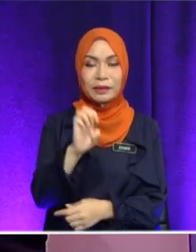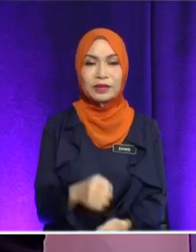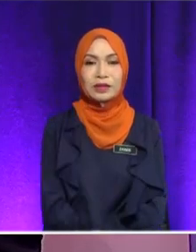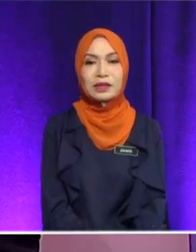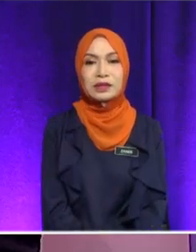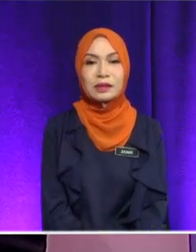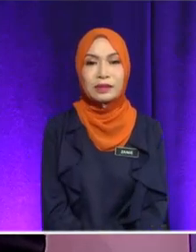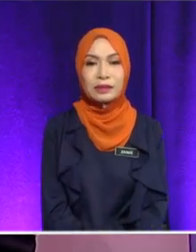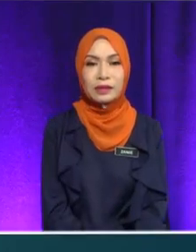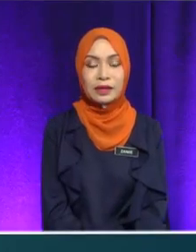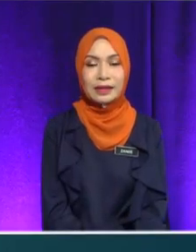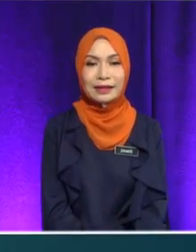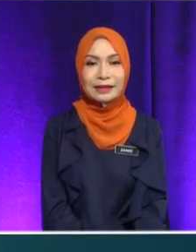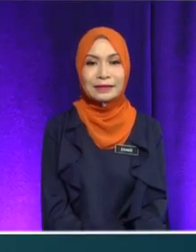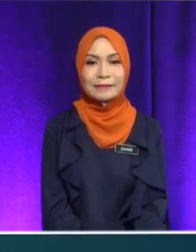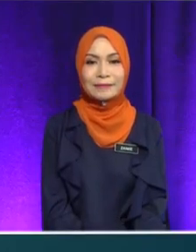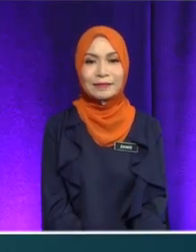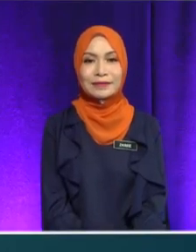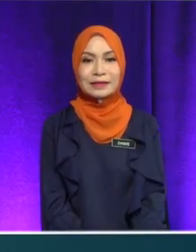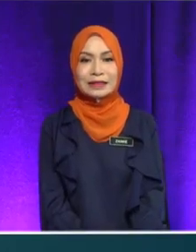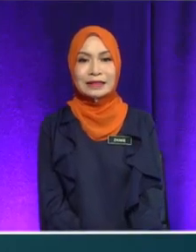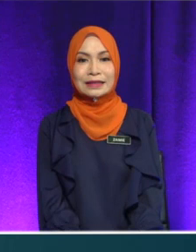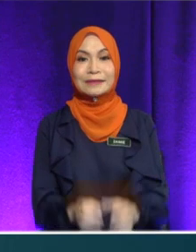lelehan pecikan dan juga